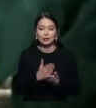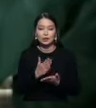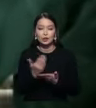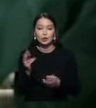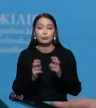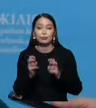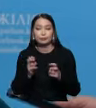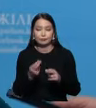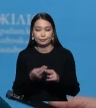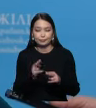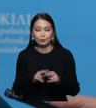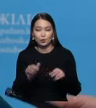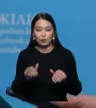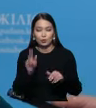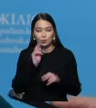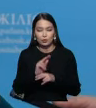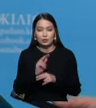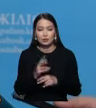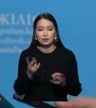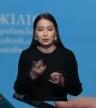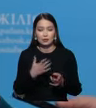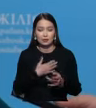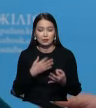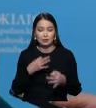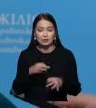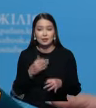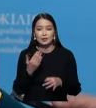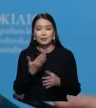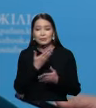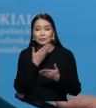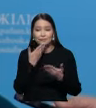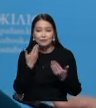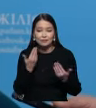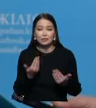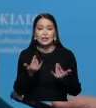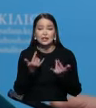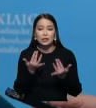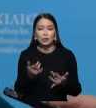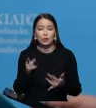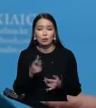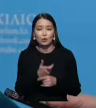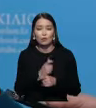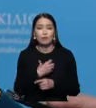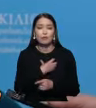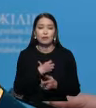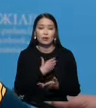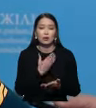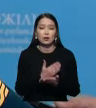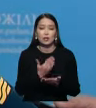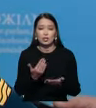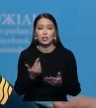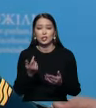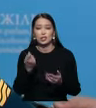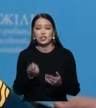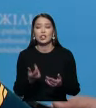считают специалисты. Мы же степная страна, у нас же нет традиций, мы даже не знаем, как выращивать рыбу. Мы идем просто по цене, ага, где дешевле мальки, где